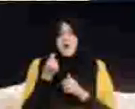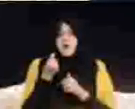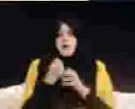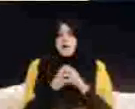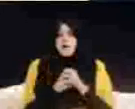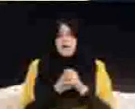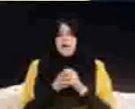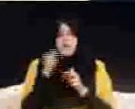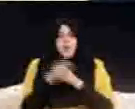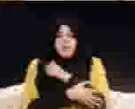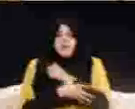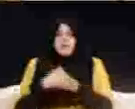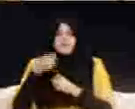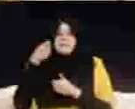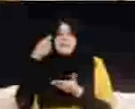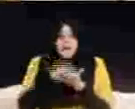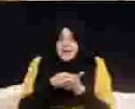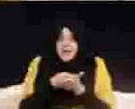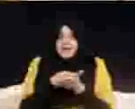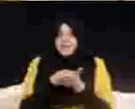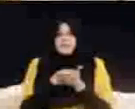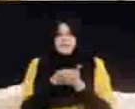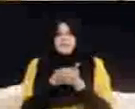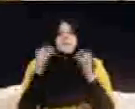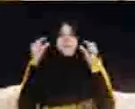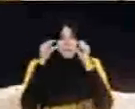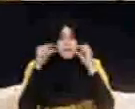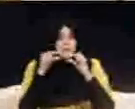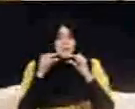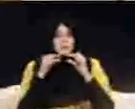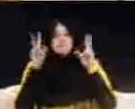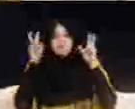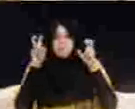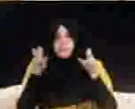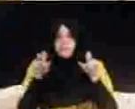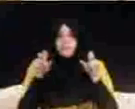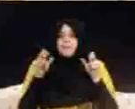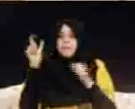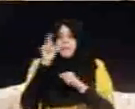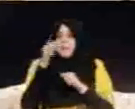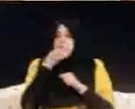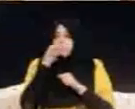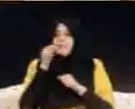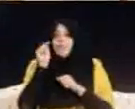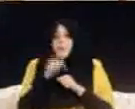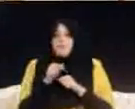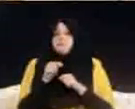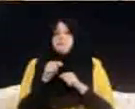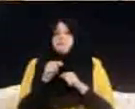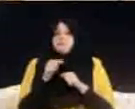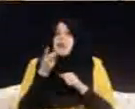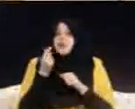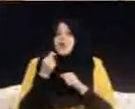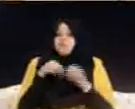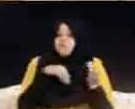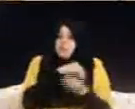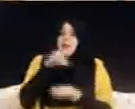يخضعوا للزكاة، وهناك أحاديث كثير نصوص شرعية تدعو أصحاب المال لاستثمارها